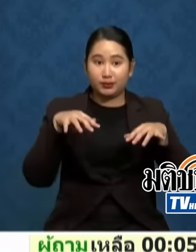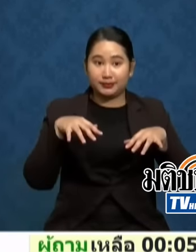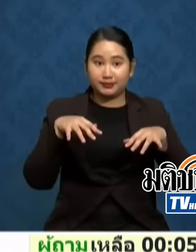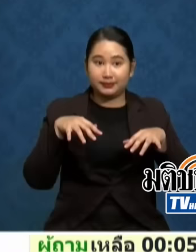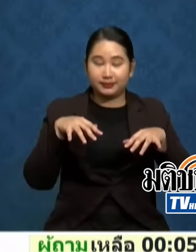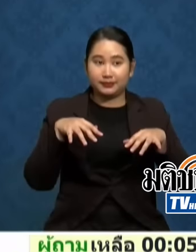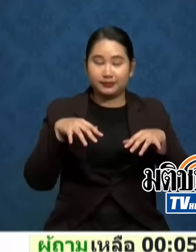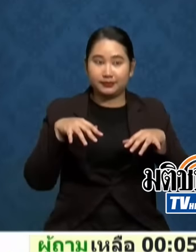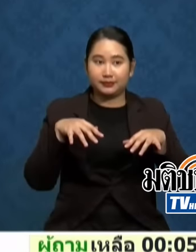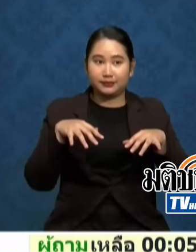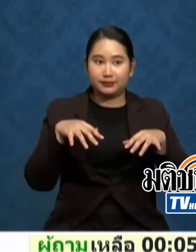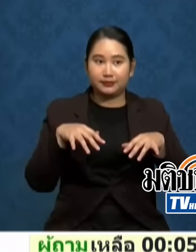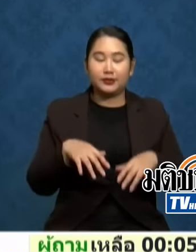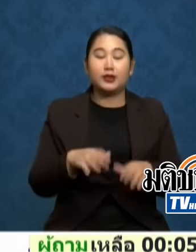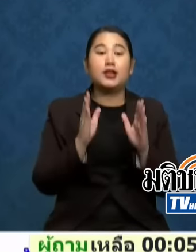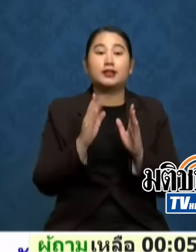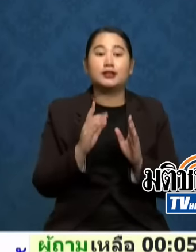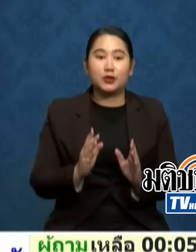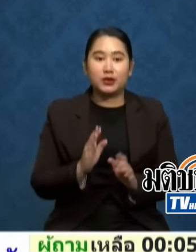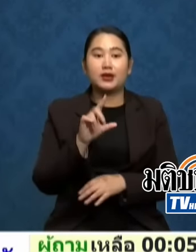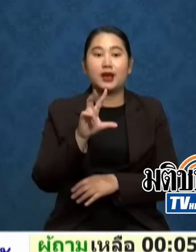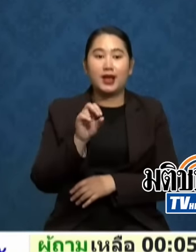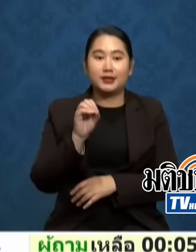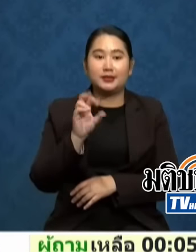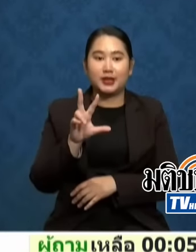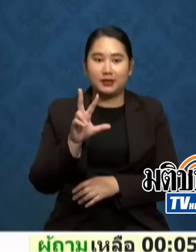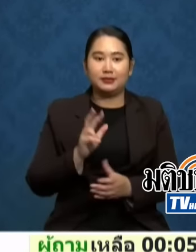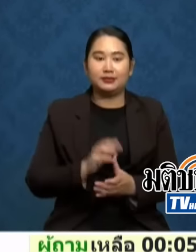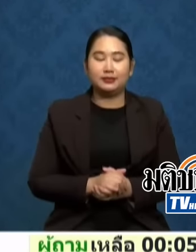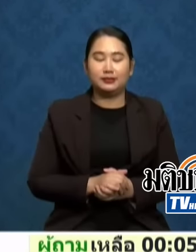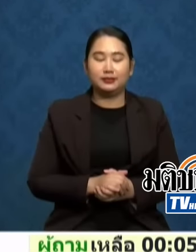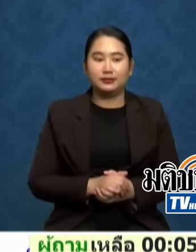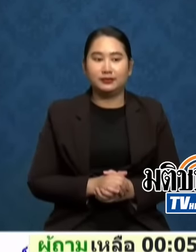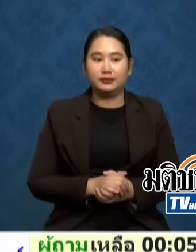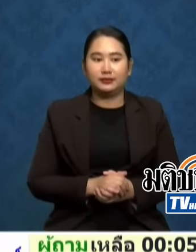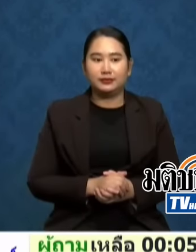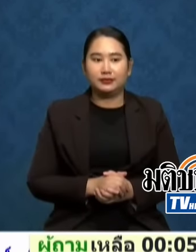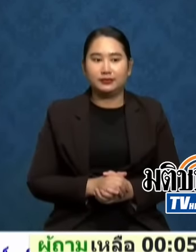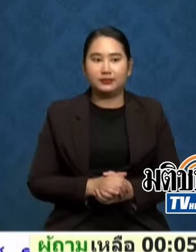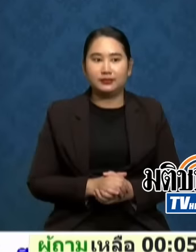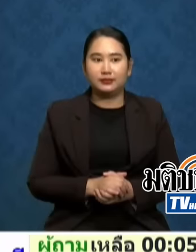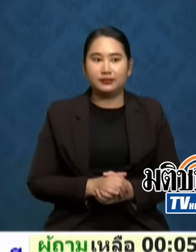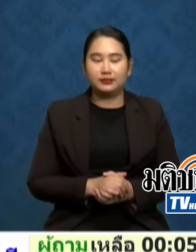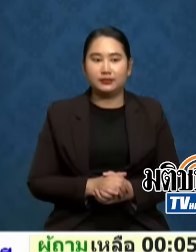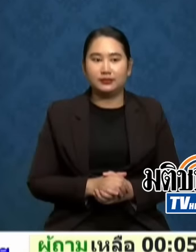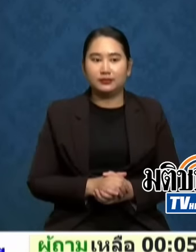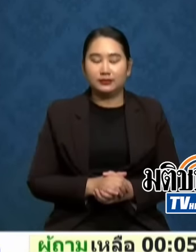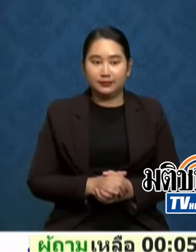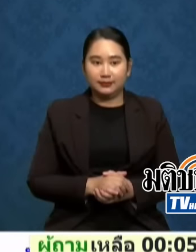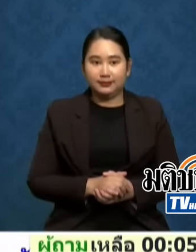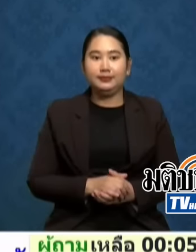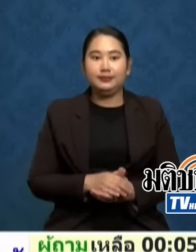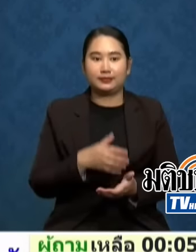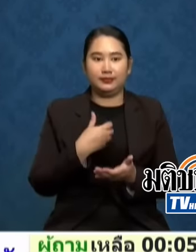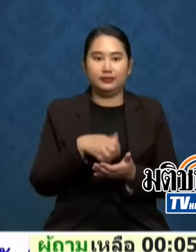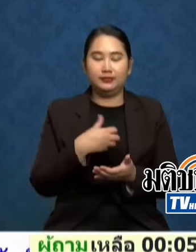น37จังหวัดนี้ถึง53รายนะครับผมเรียนท่านประธานท่านสมาชิกนะครับท่าน